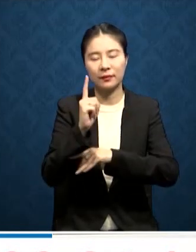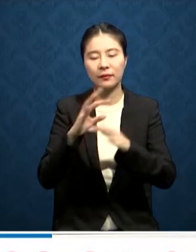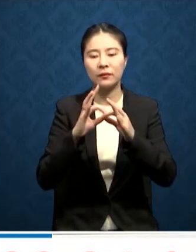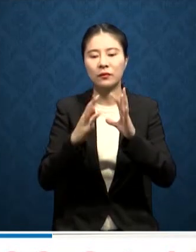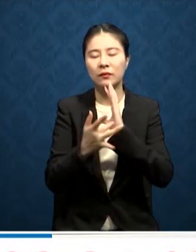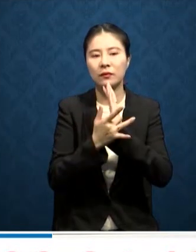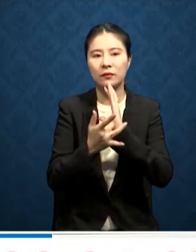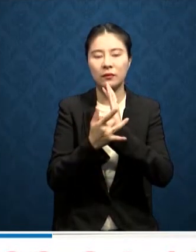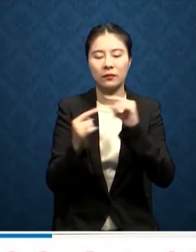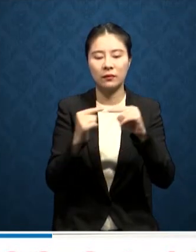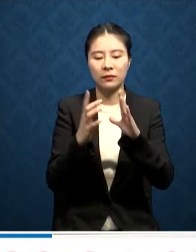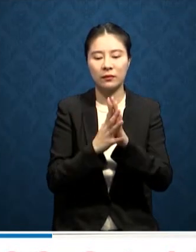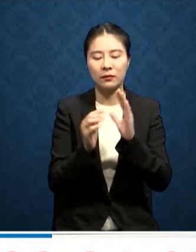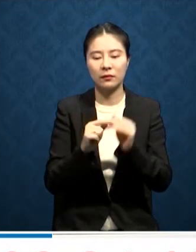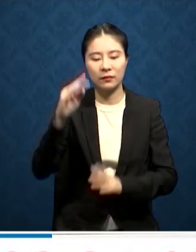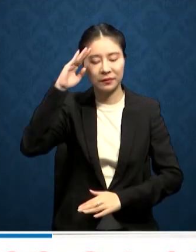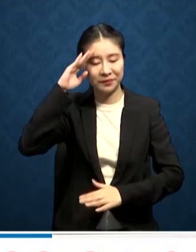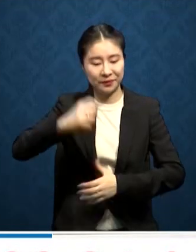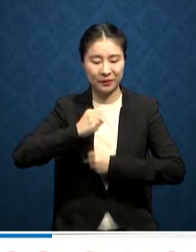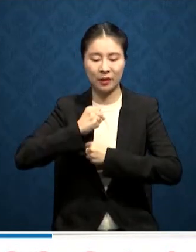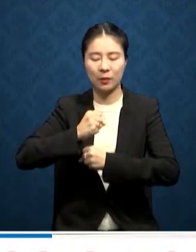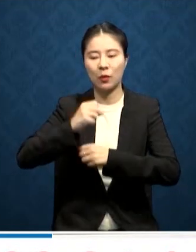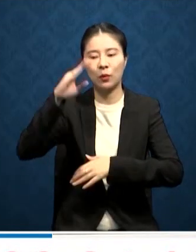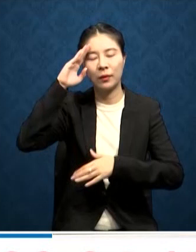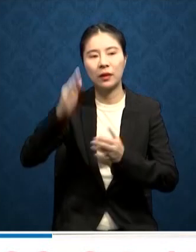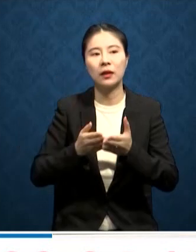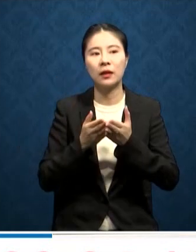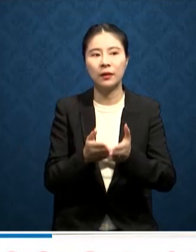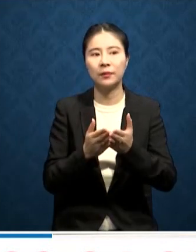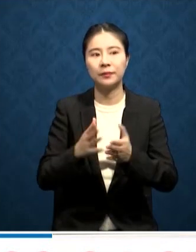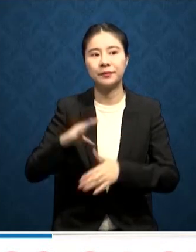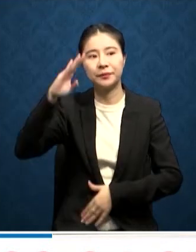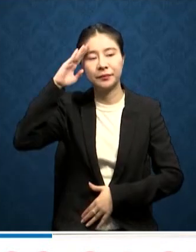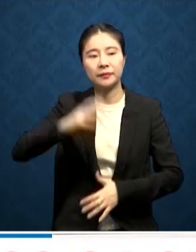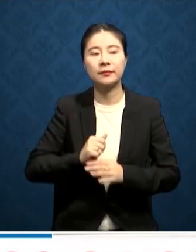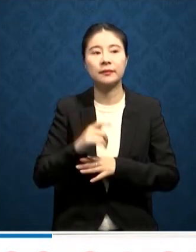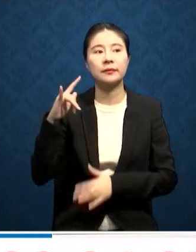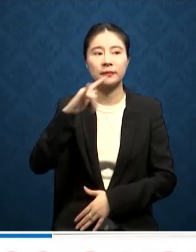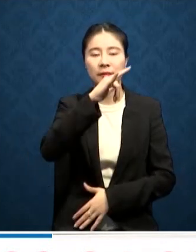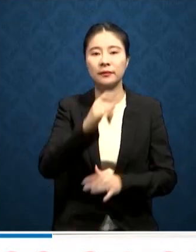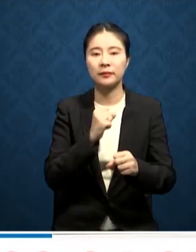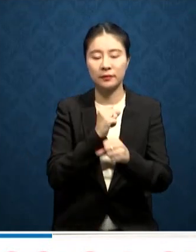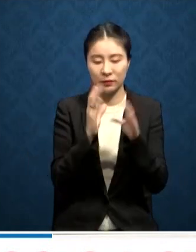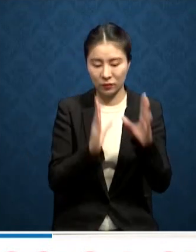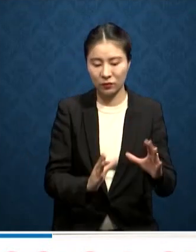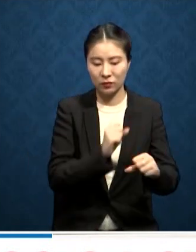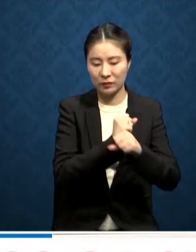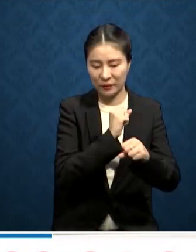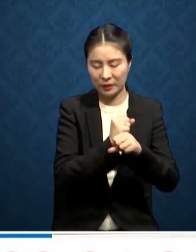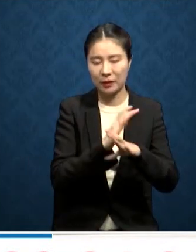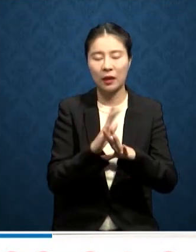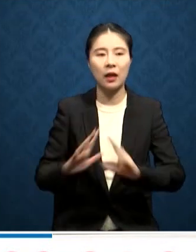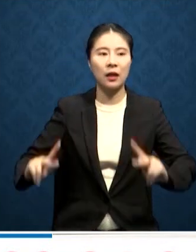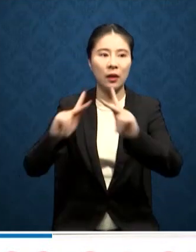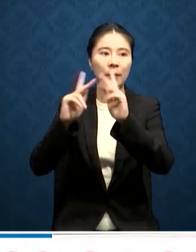เบอร์ของกองทัพบกกองทัพเรือทัพอากาศซึ่งมีบุคลากรมากมายเนี่ยแล้วเก่งๆทั้งนั้นมีบุคลากรของกระทรวง DE